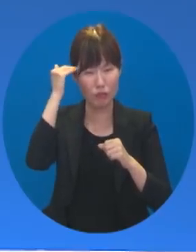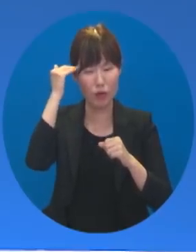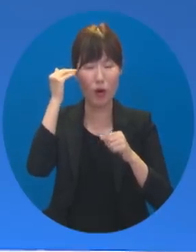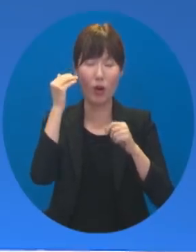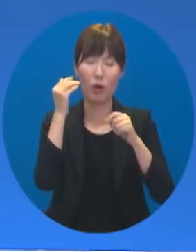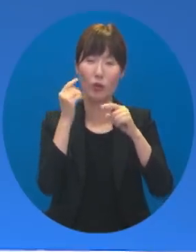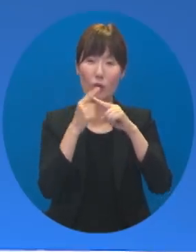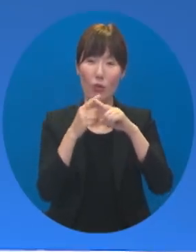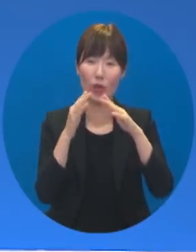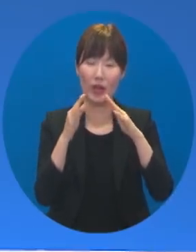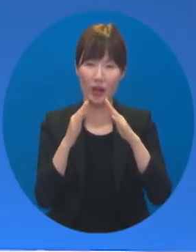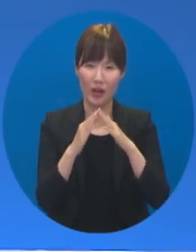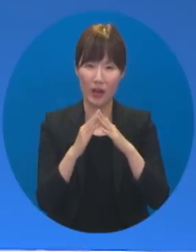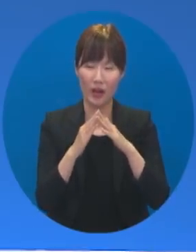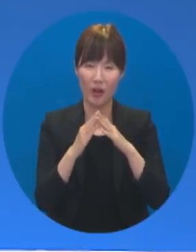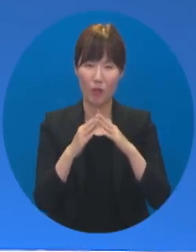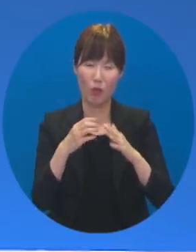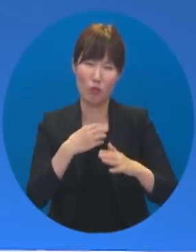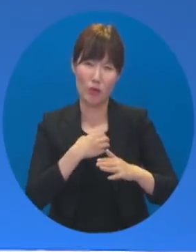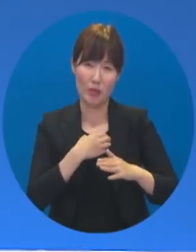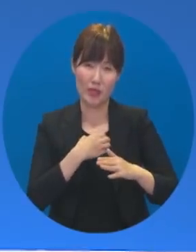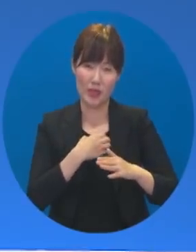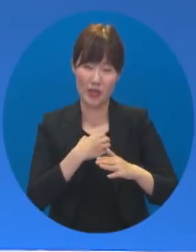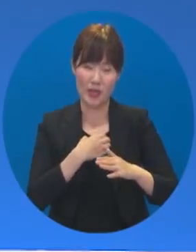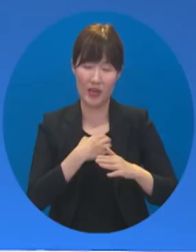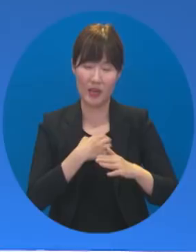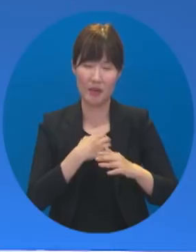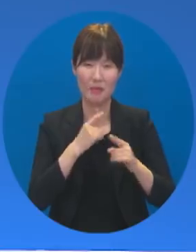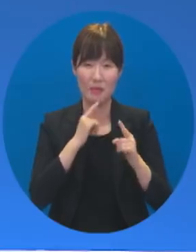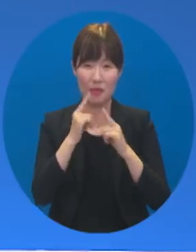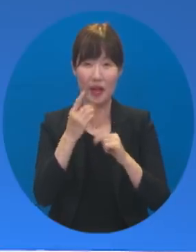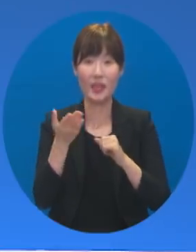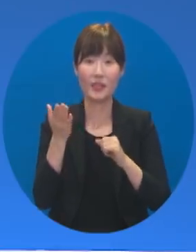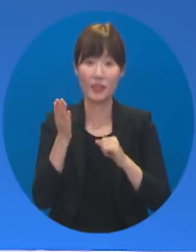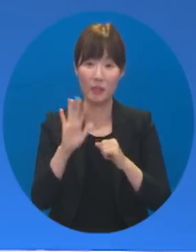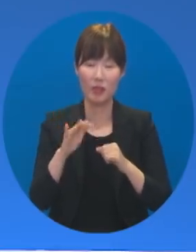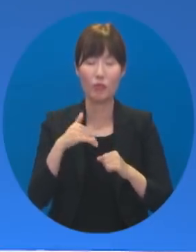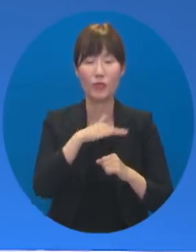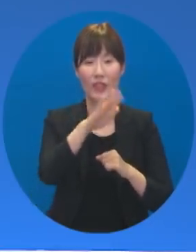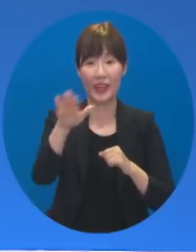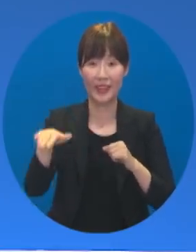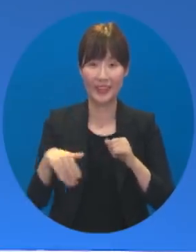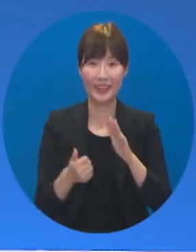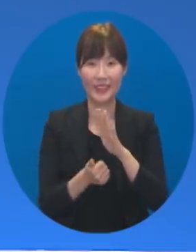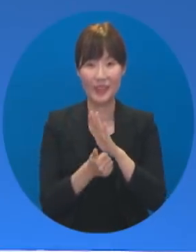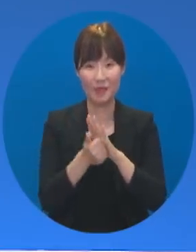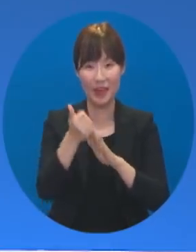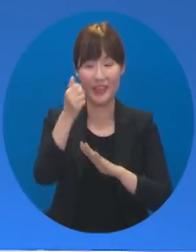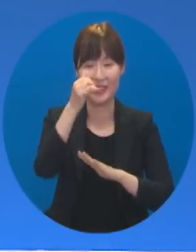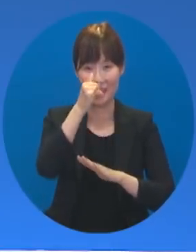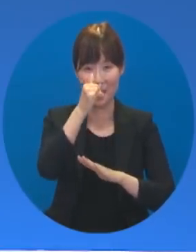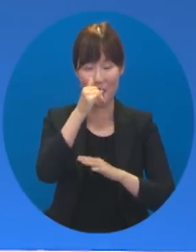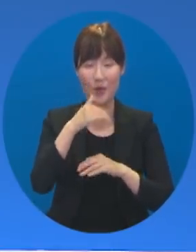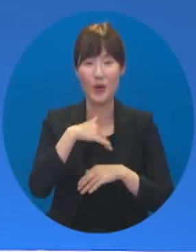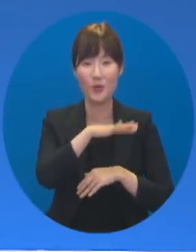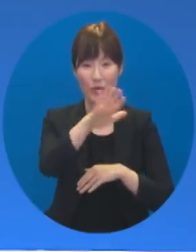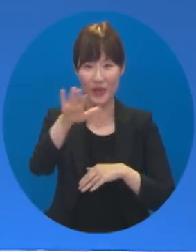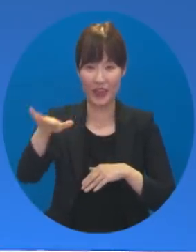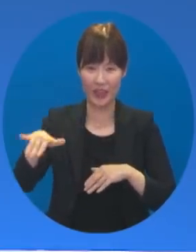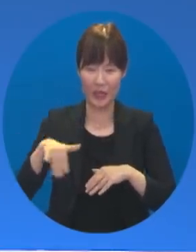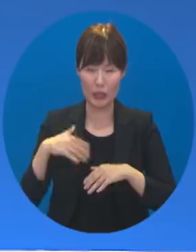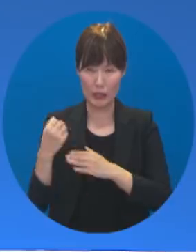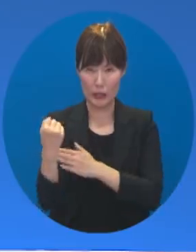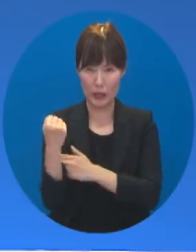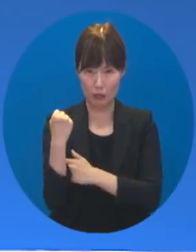얘기를 많이 하지만 그러나 우리에게는 희망이 있고 우리에게는 저력이